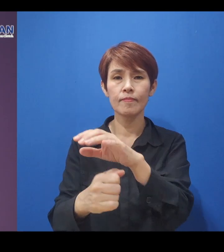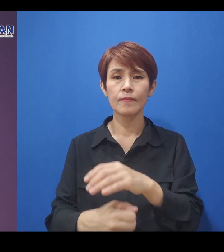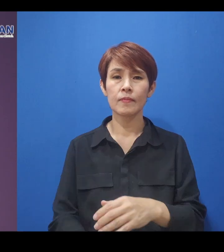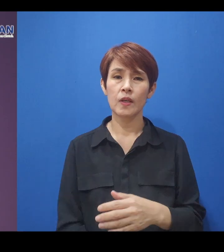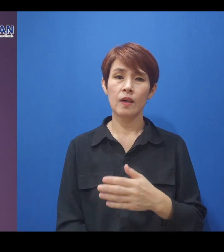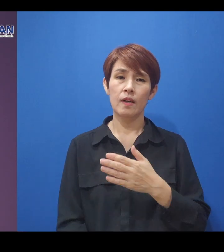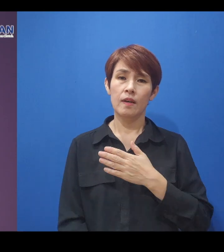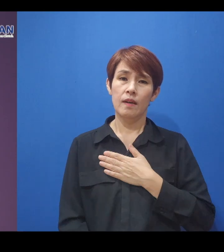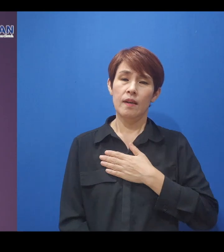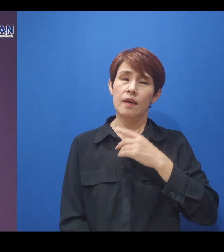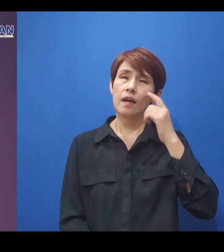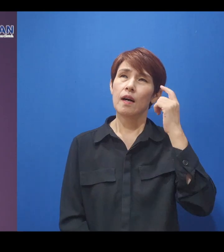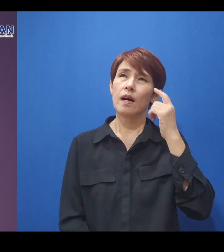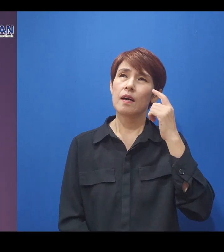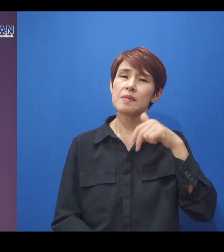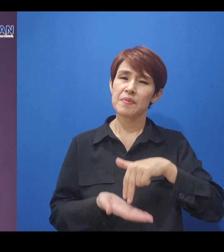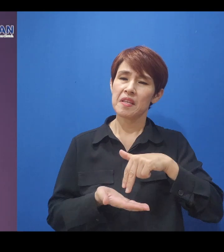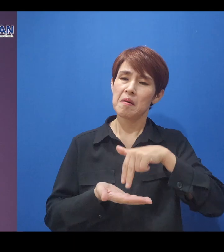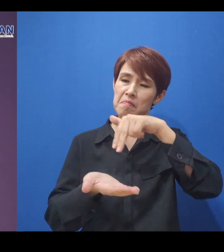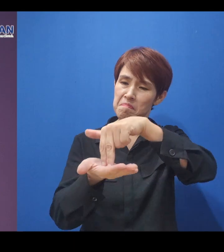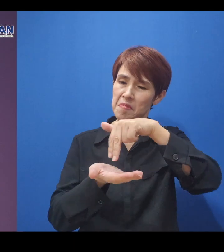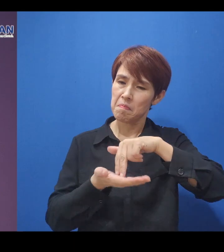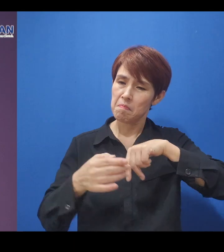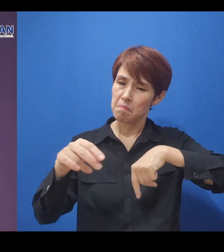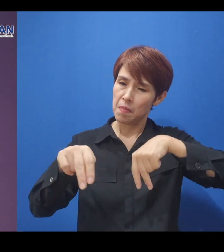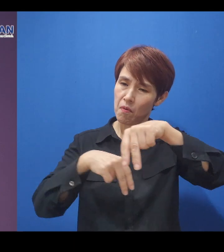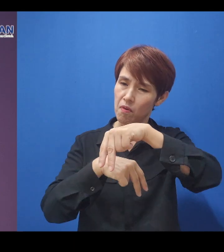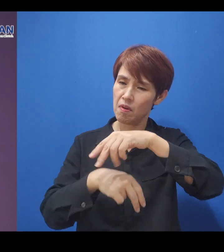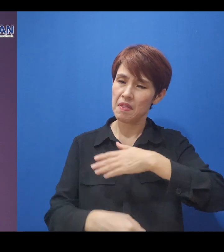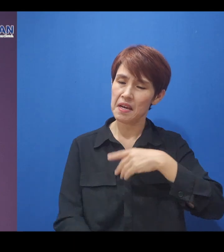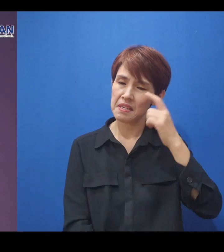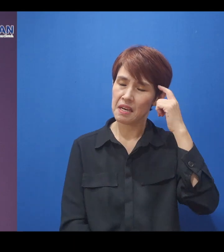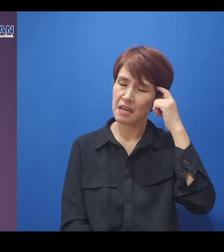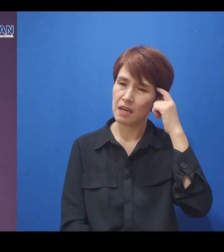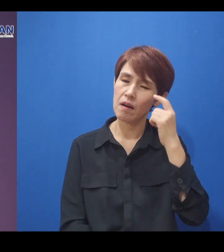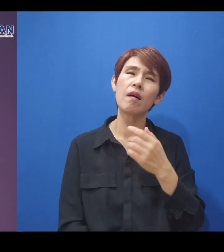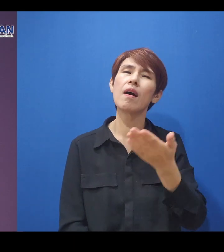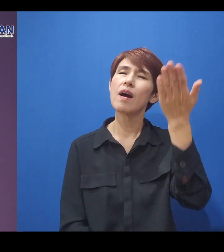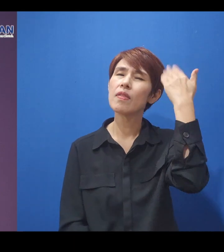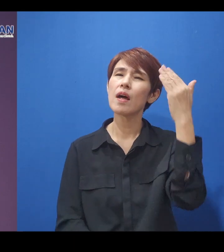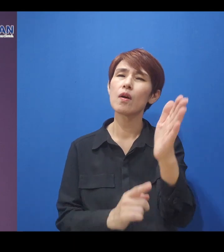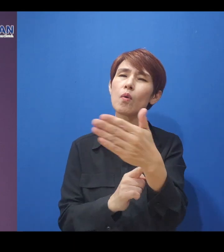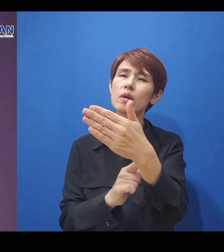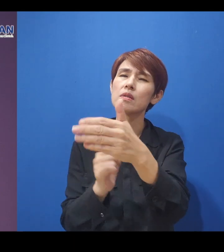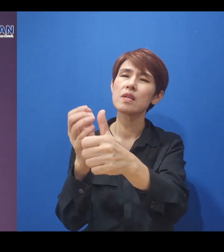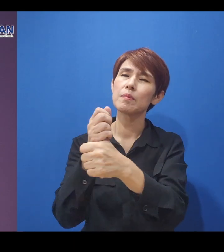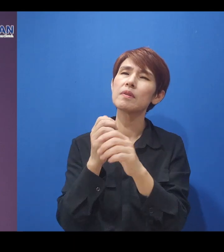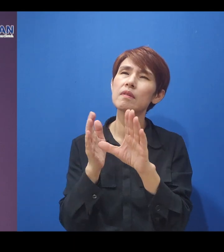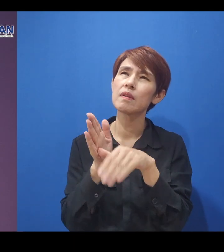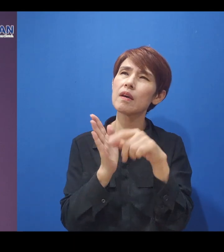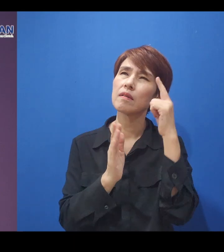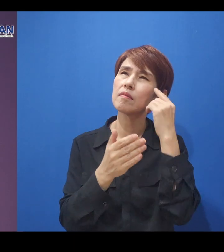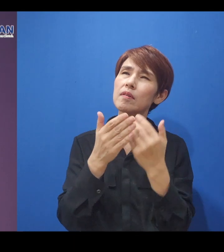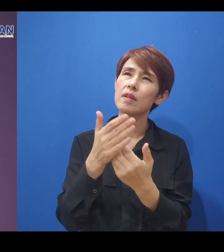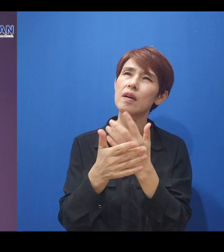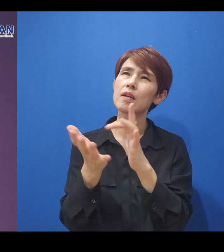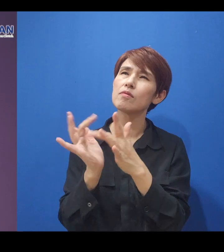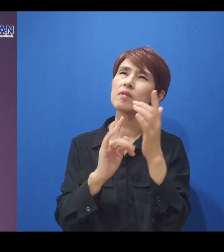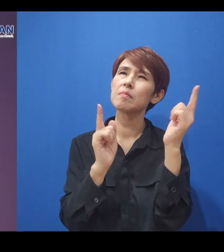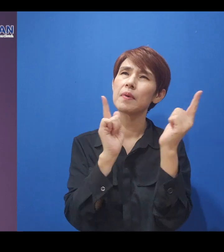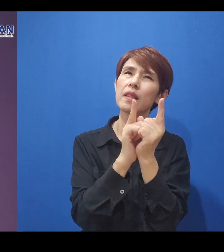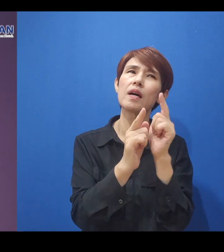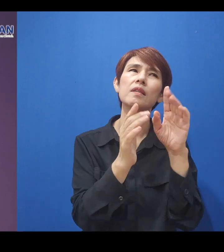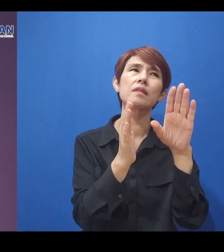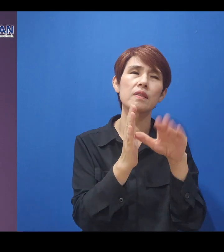저라면 참 많은 생각을 했을 것 같습니다. 고기 잡던 때, 예수님 만났던 때,